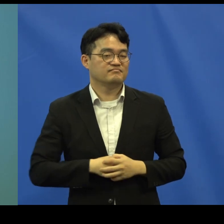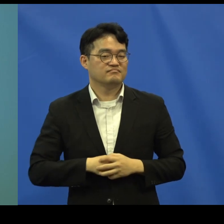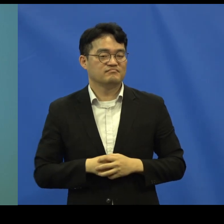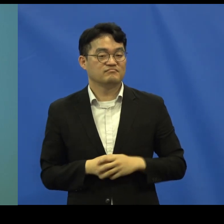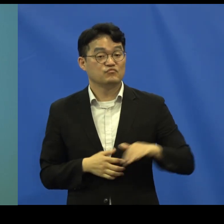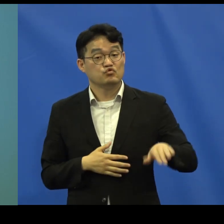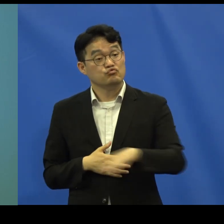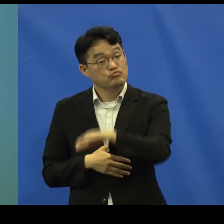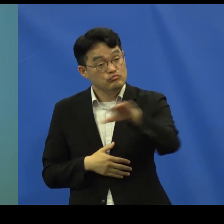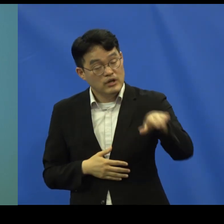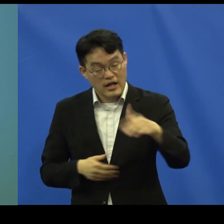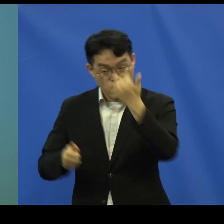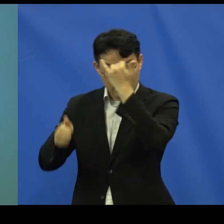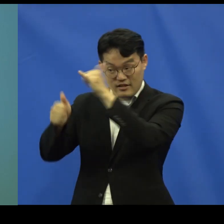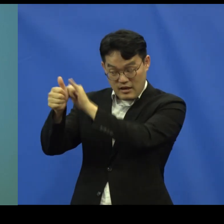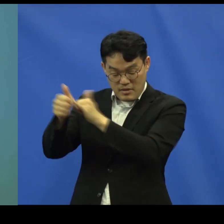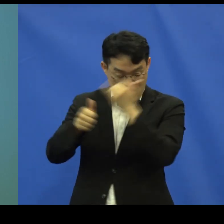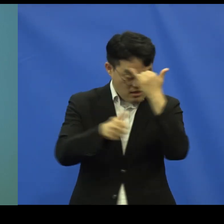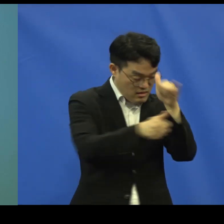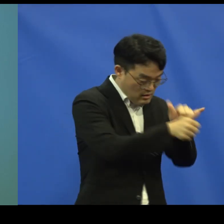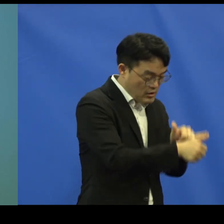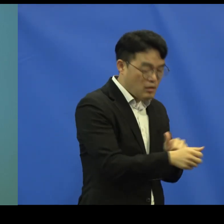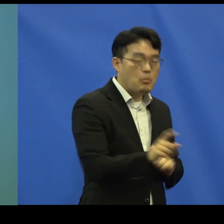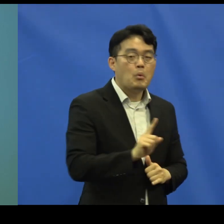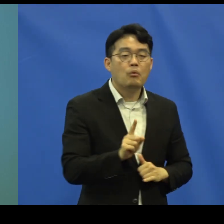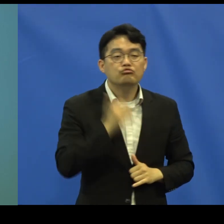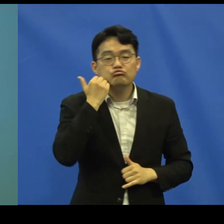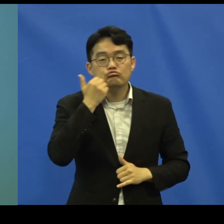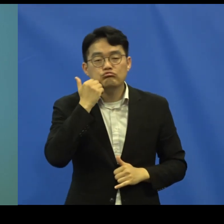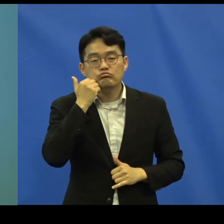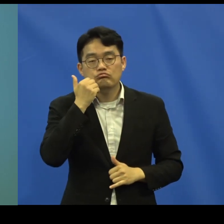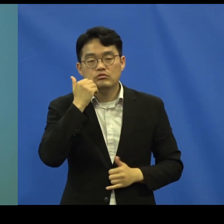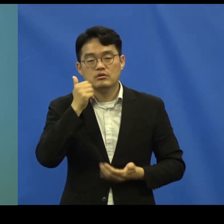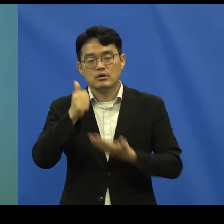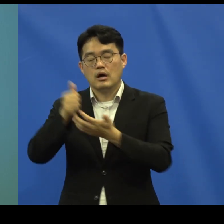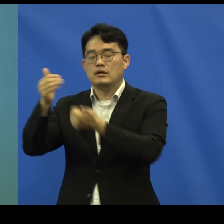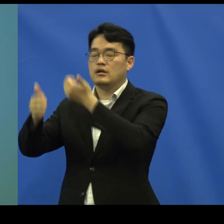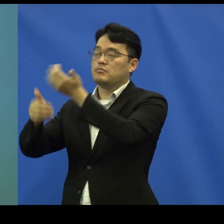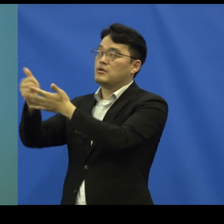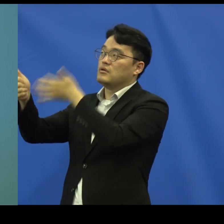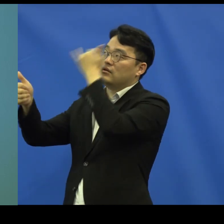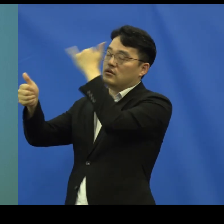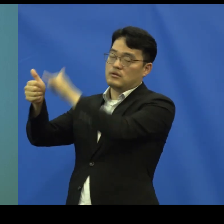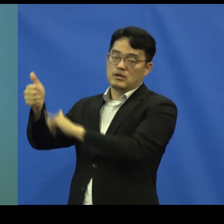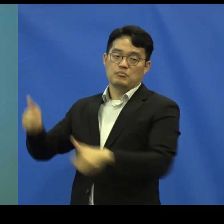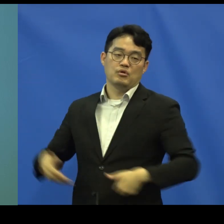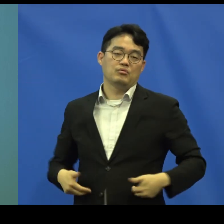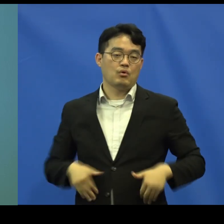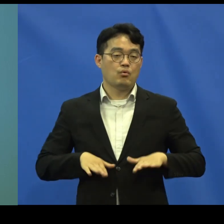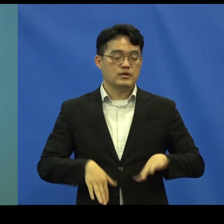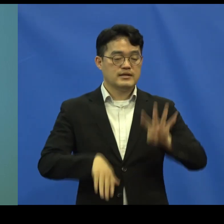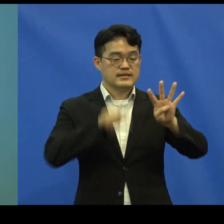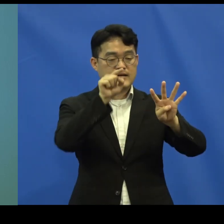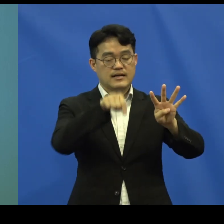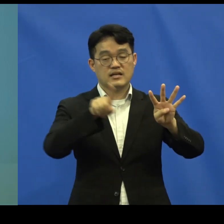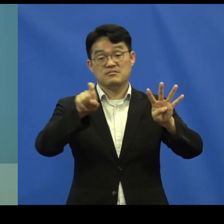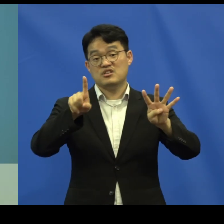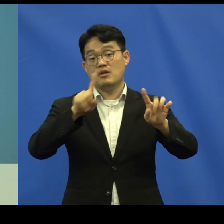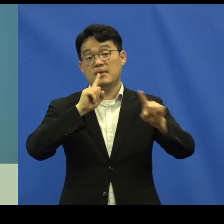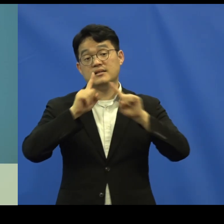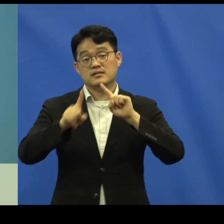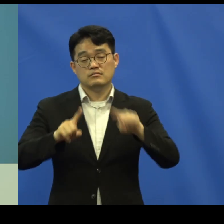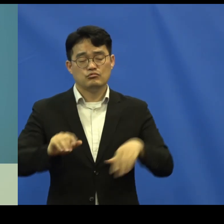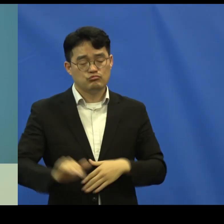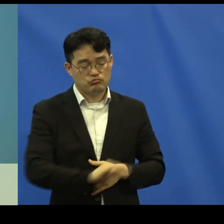누구에게 예배해야 할 것인가를 분명히 말씀하고 있는 것입니다. 그래서 오늘 11절의 말씀이 키예요. 우리